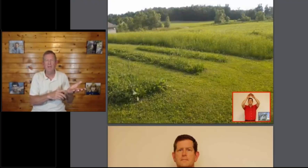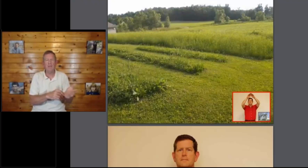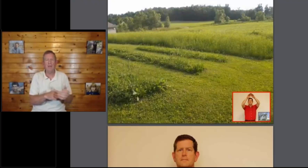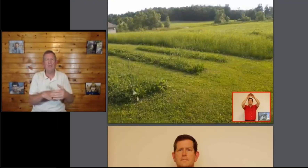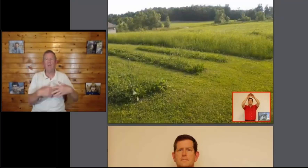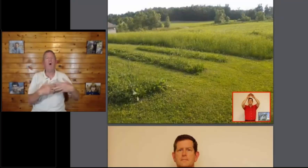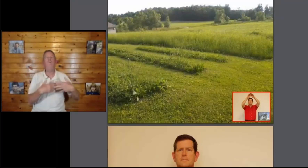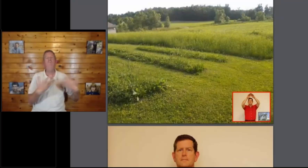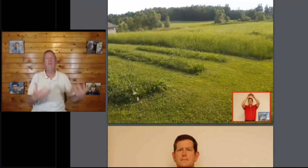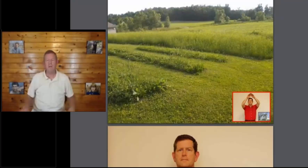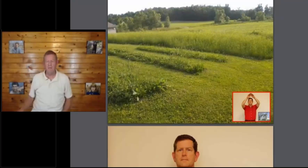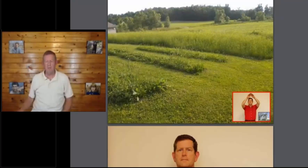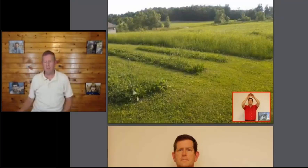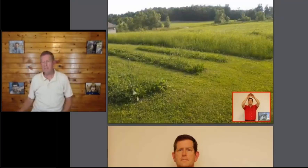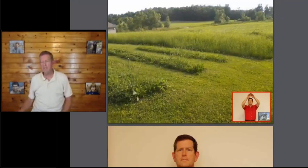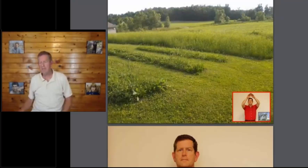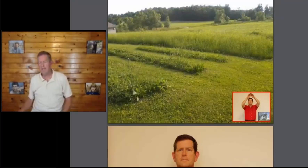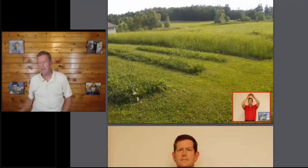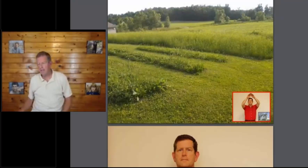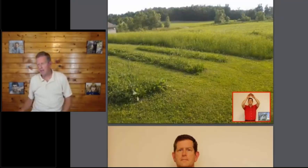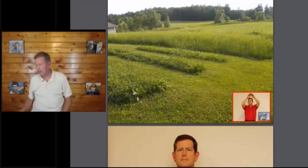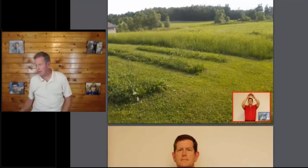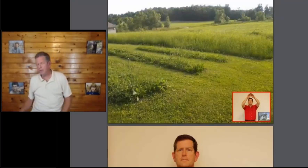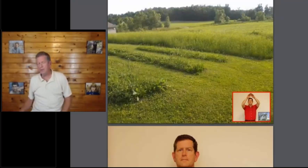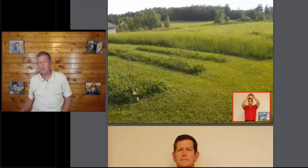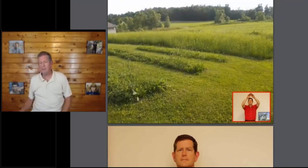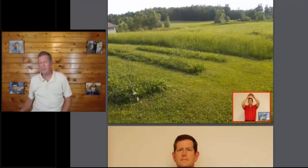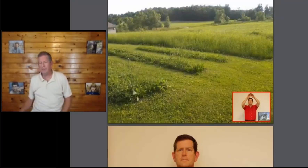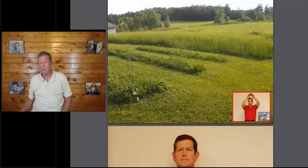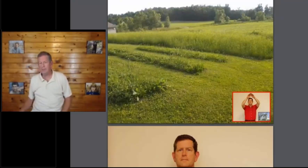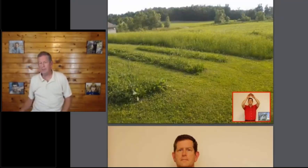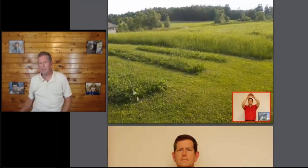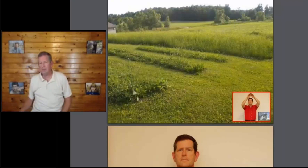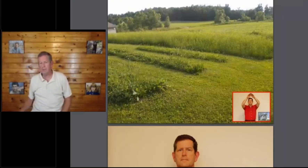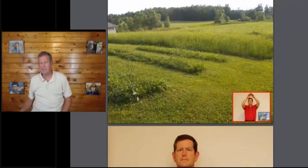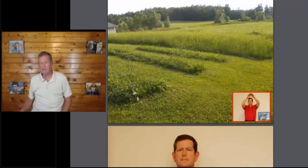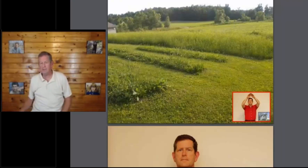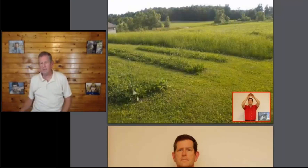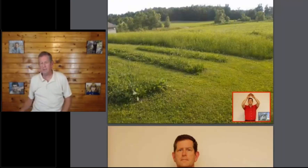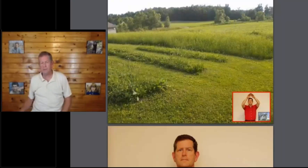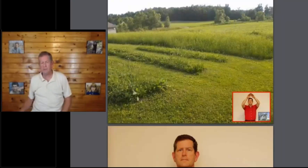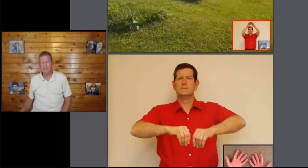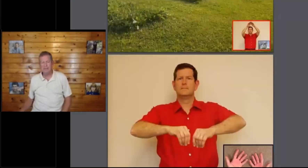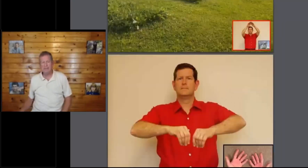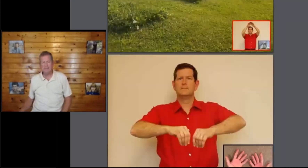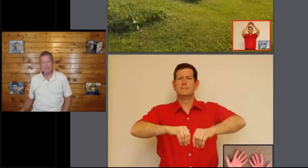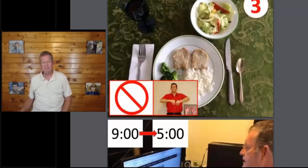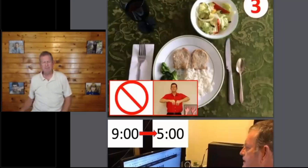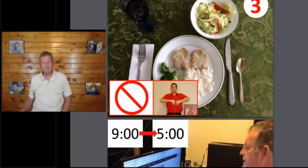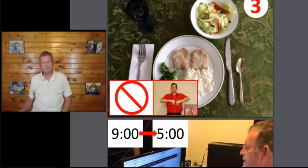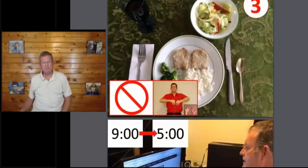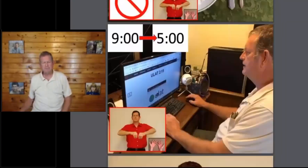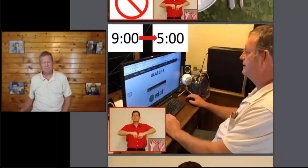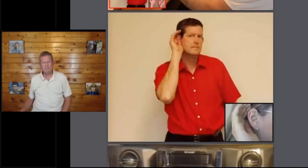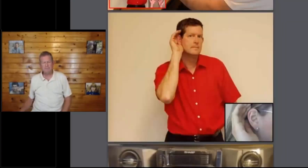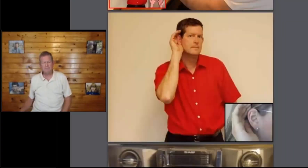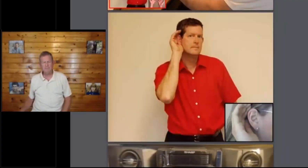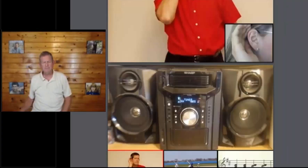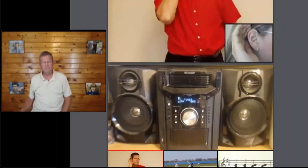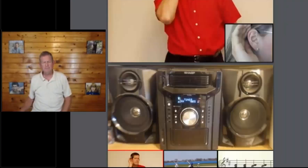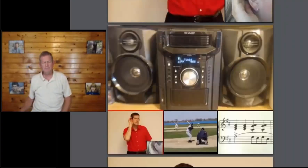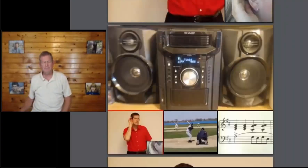campagne. J'habite en ville. OK, c'est bien. Alors, encore 2-3 questions.